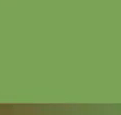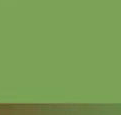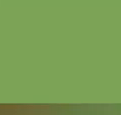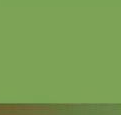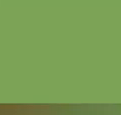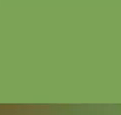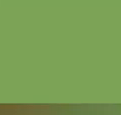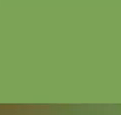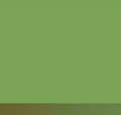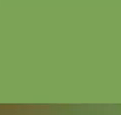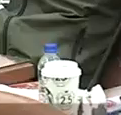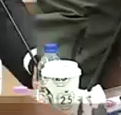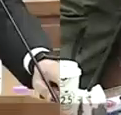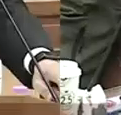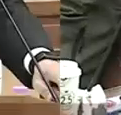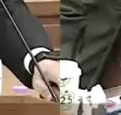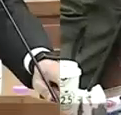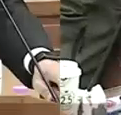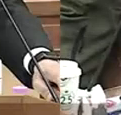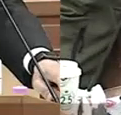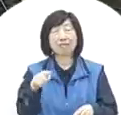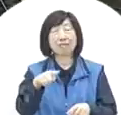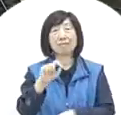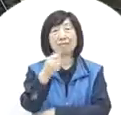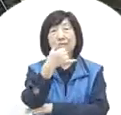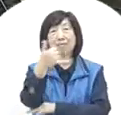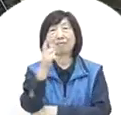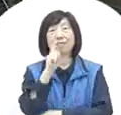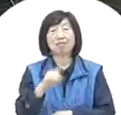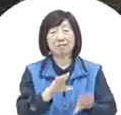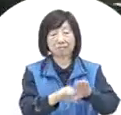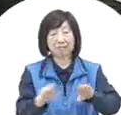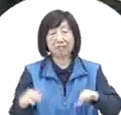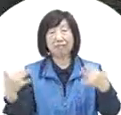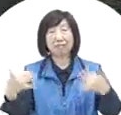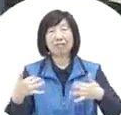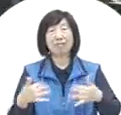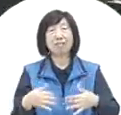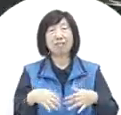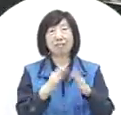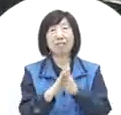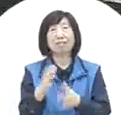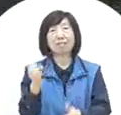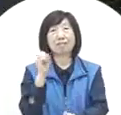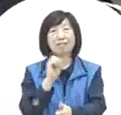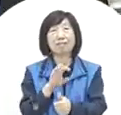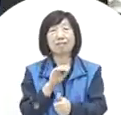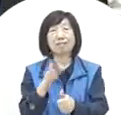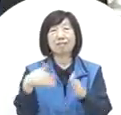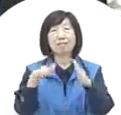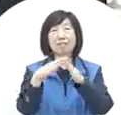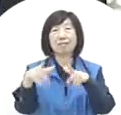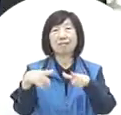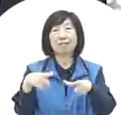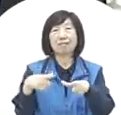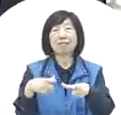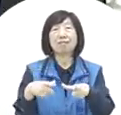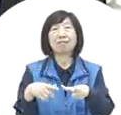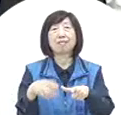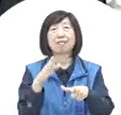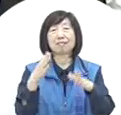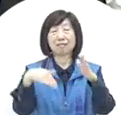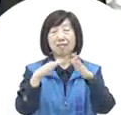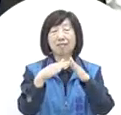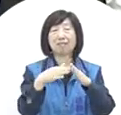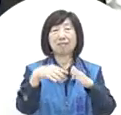然，议员有建议是说那个停车的问题啦。那我们当然以我们学校的校园还是以学那个校舍的需